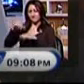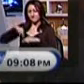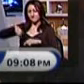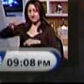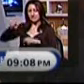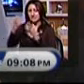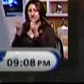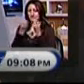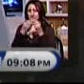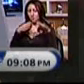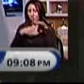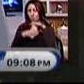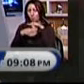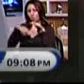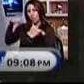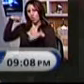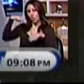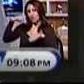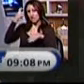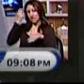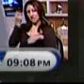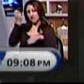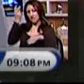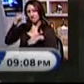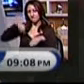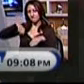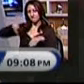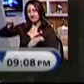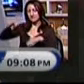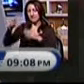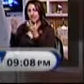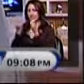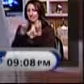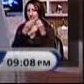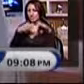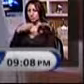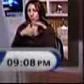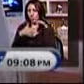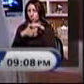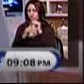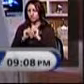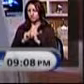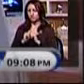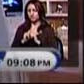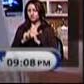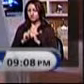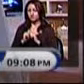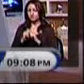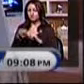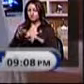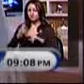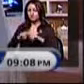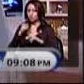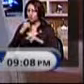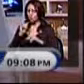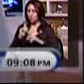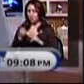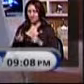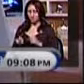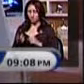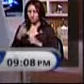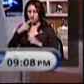الذي كان موجودا بوزارة الثقافة. كيف ترى ذلك حضرتك؟ أرى أنه ده كالعادة الإخوان يقولون حقا يربي بطل. ما